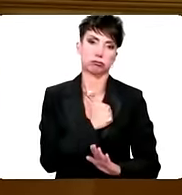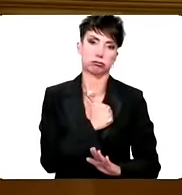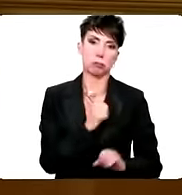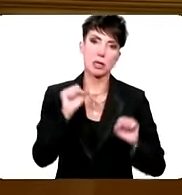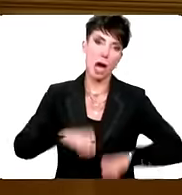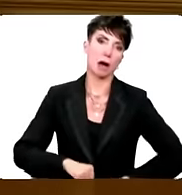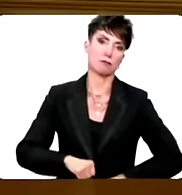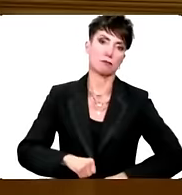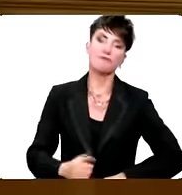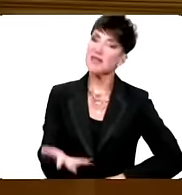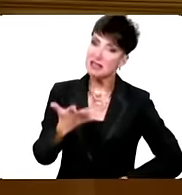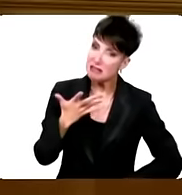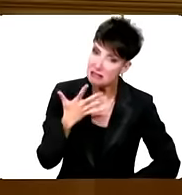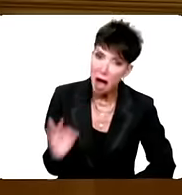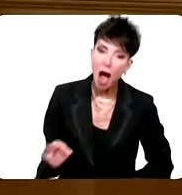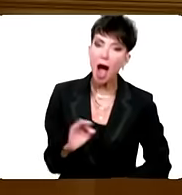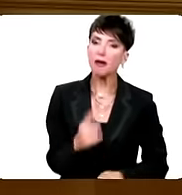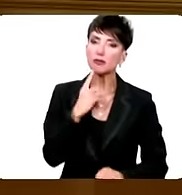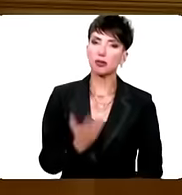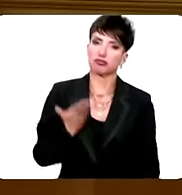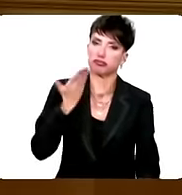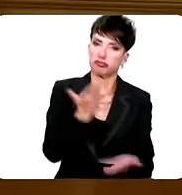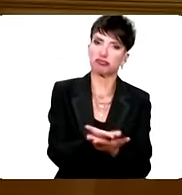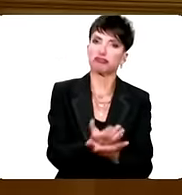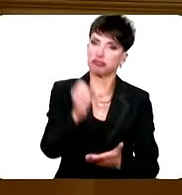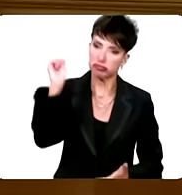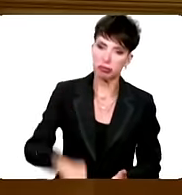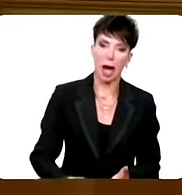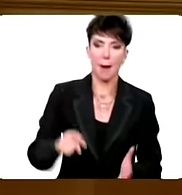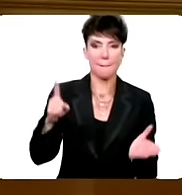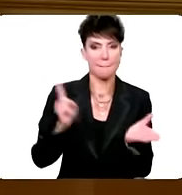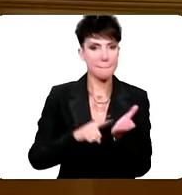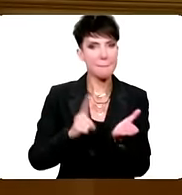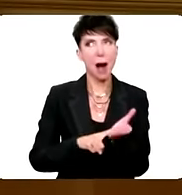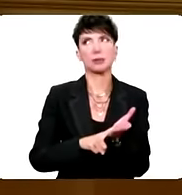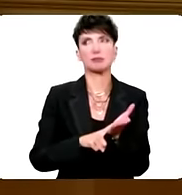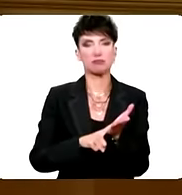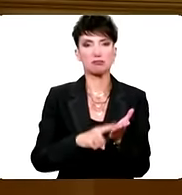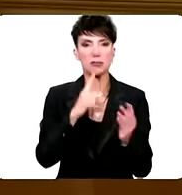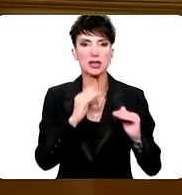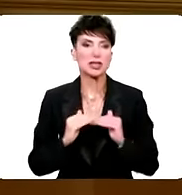λόγος που εισηγήθηκα αυτή την πρωτοβουλία. Από την άλλη, καταλαβαίνω ότι ίσως